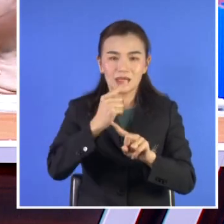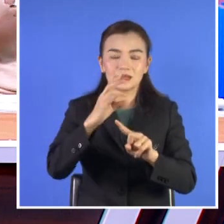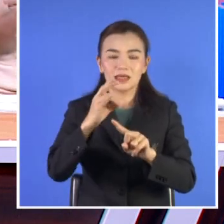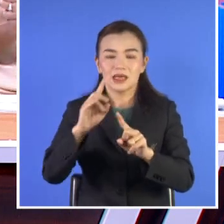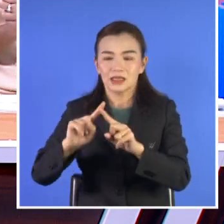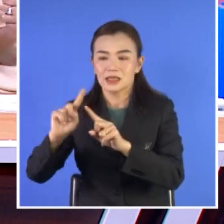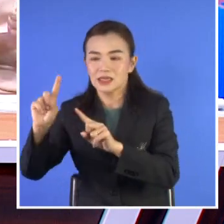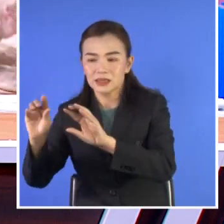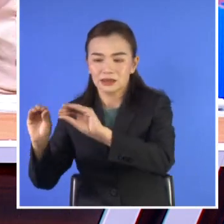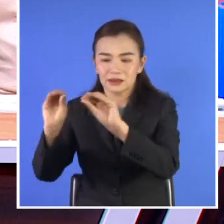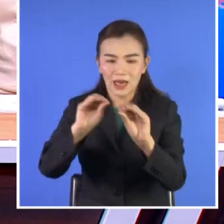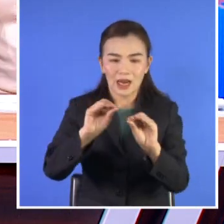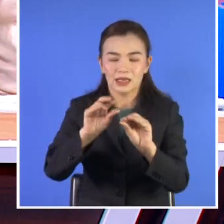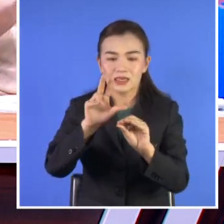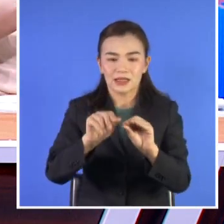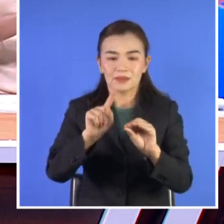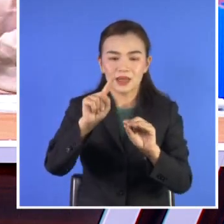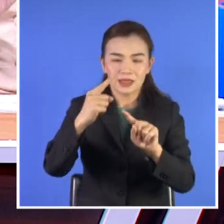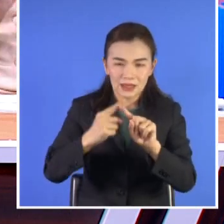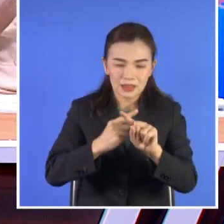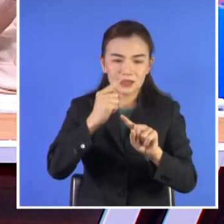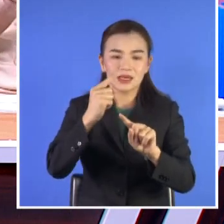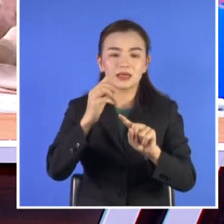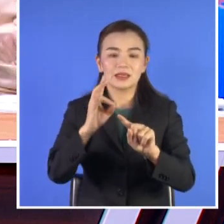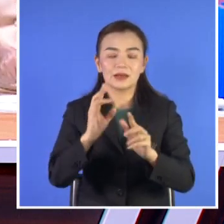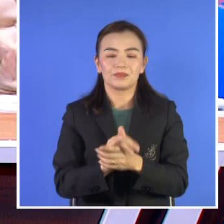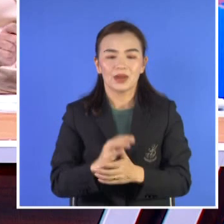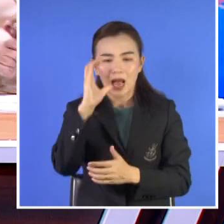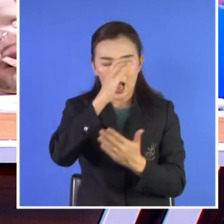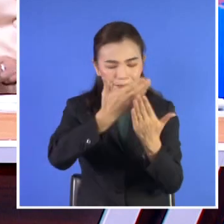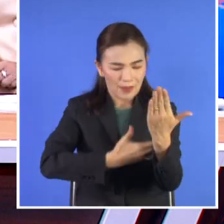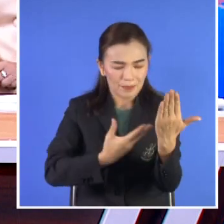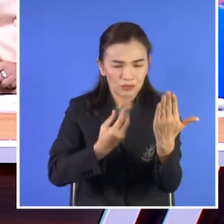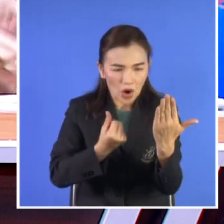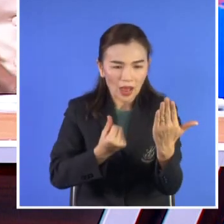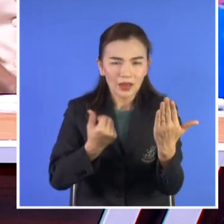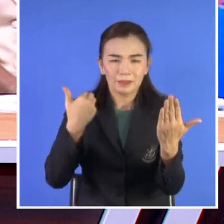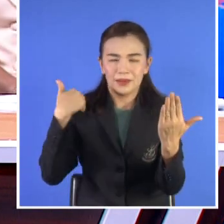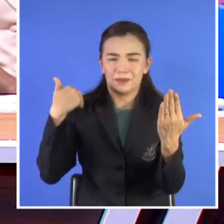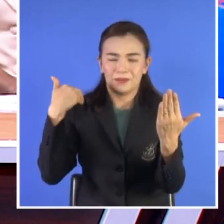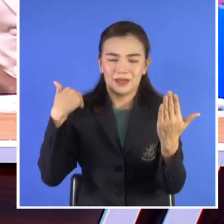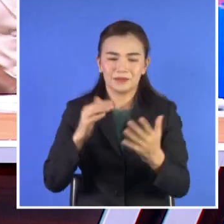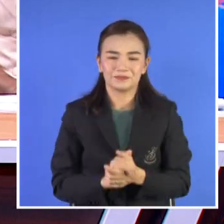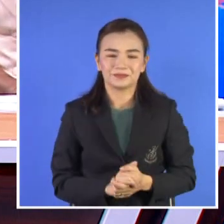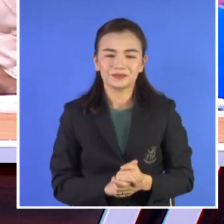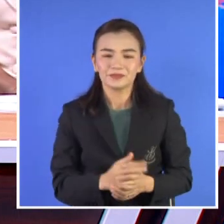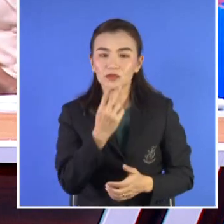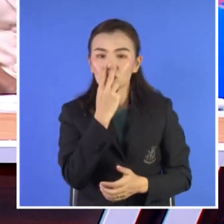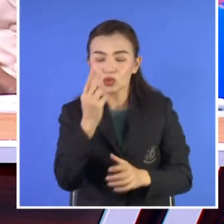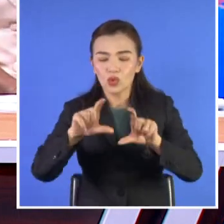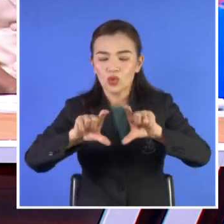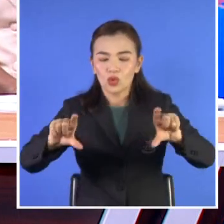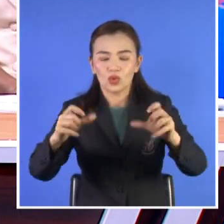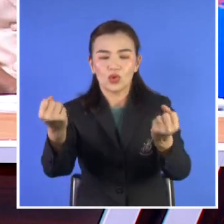มาเป็น31กรกฎาคมทีนี้หลายคนตอนนี้เริ่มหาเลขแล้วนะคะข่าวนี้ก็มีเลขเหมือนกันค่ะชวนส่องทะเบียนรถ